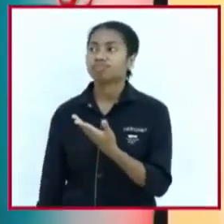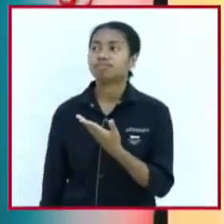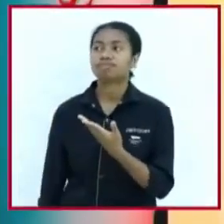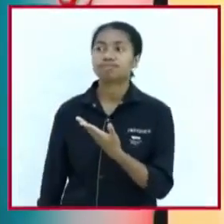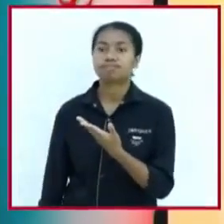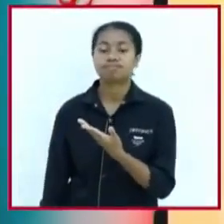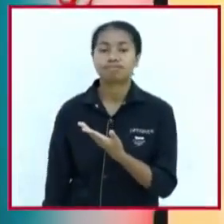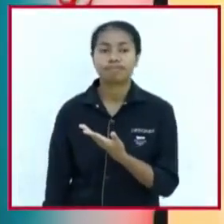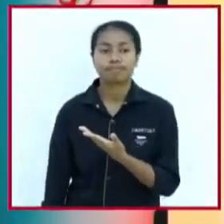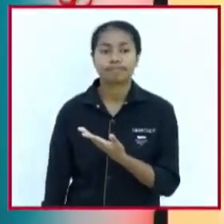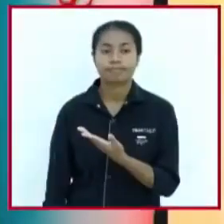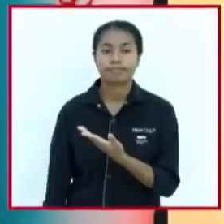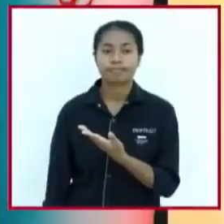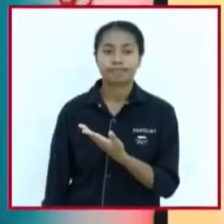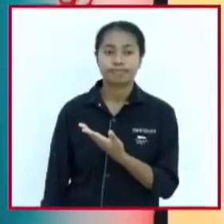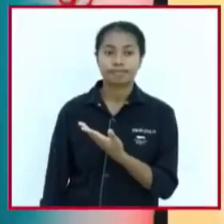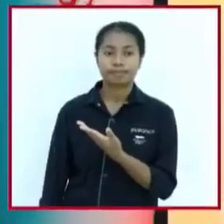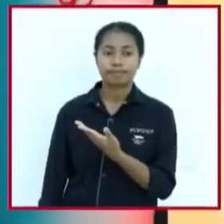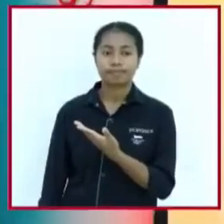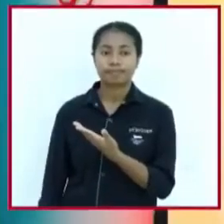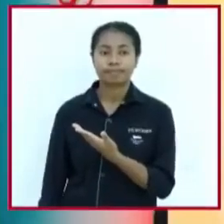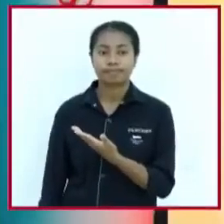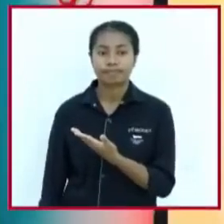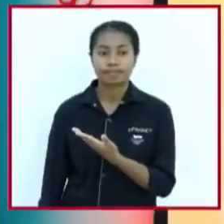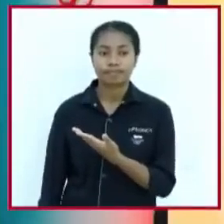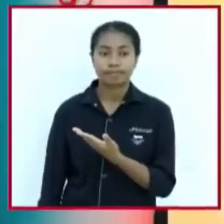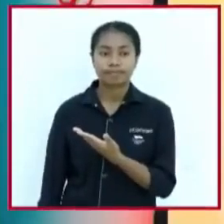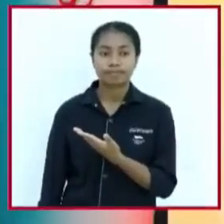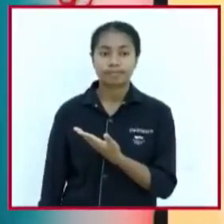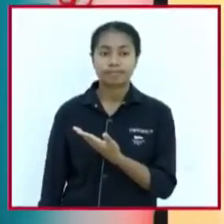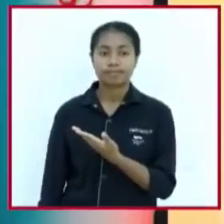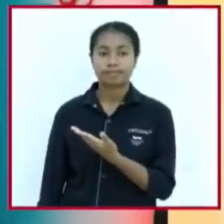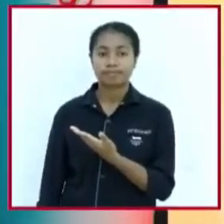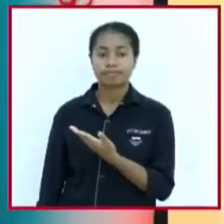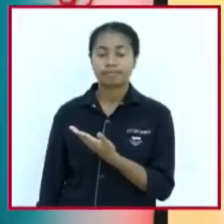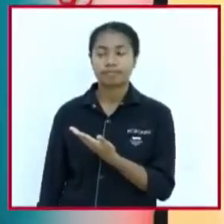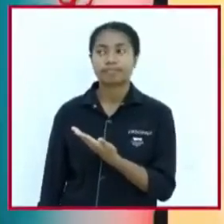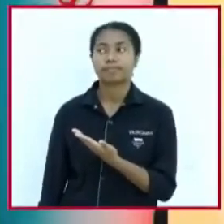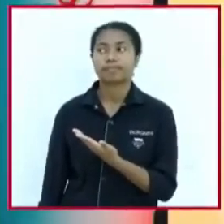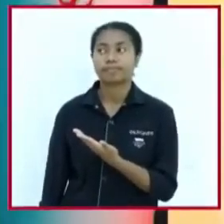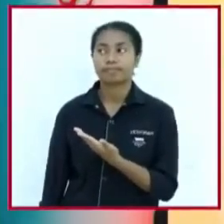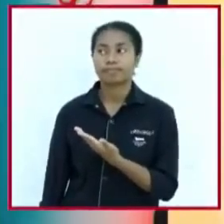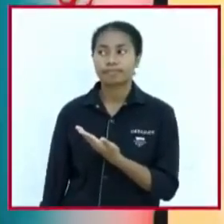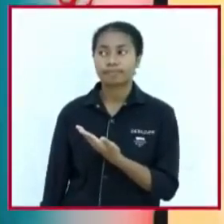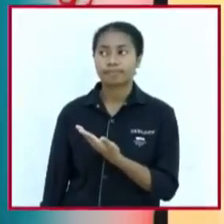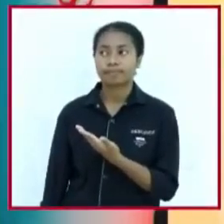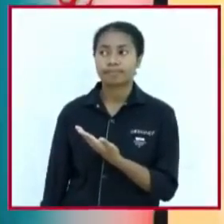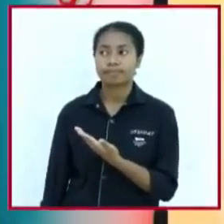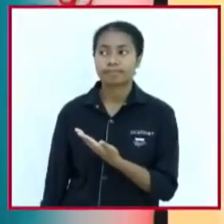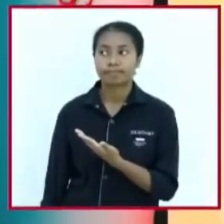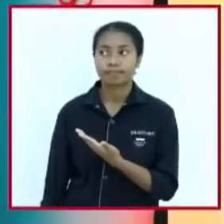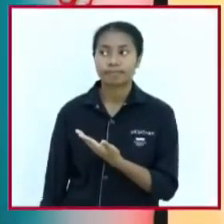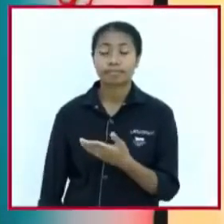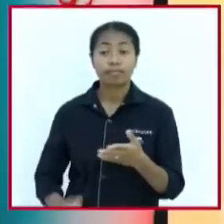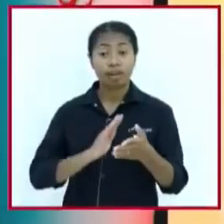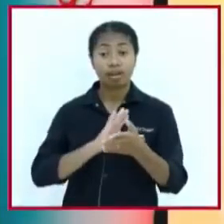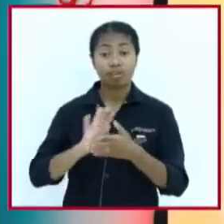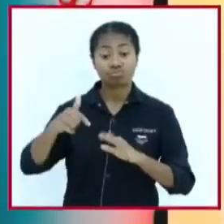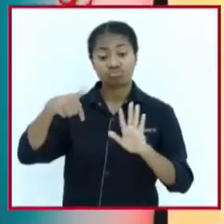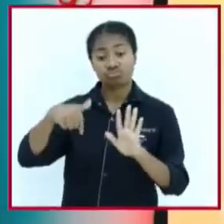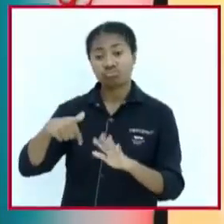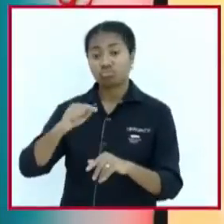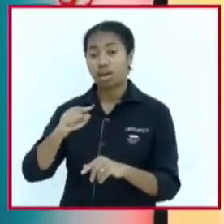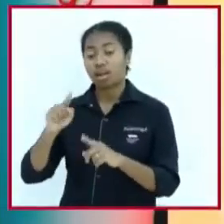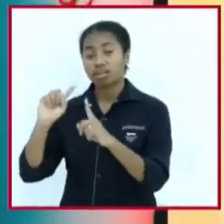ketika ia menurut peraturan melkisedek menjadi imam besar pasal 17